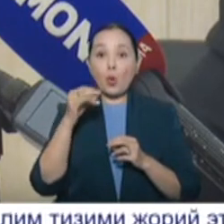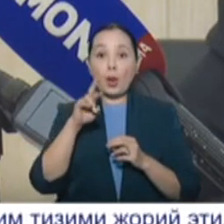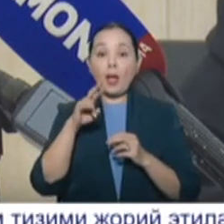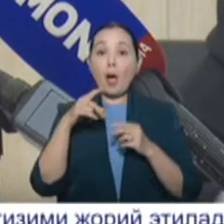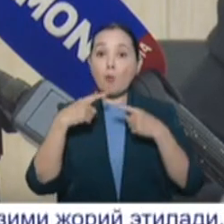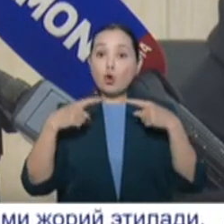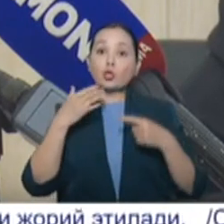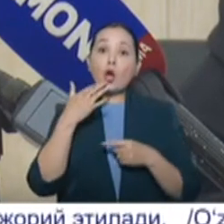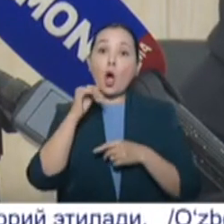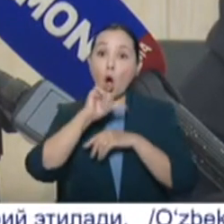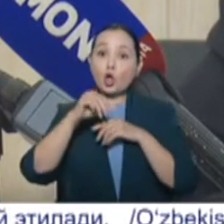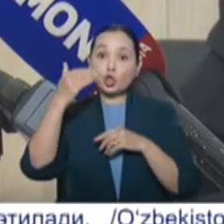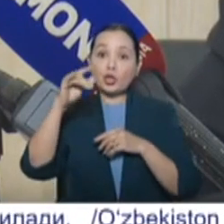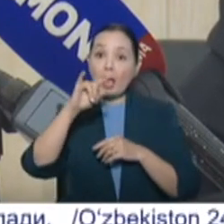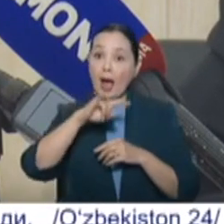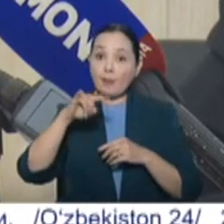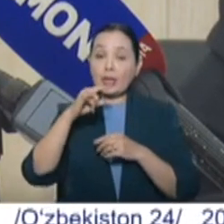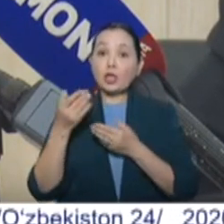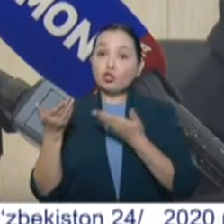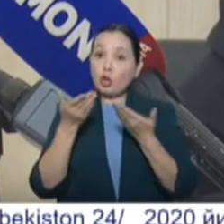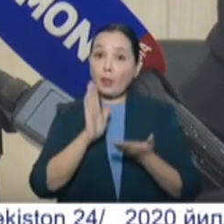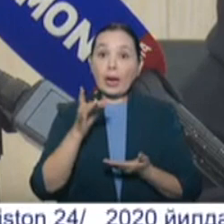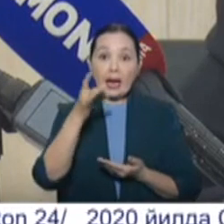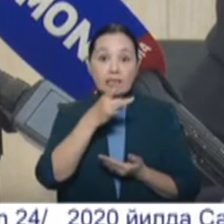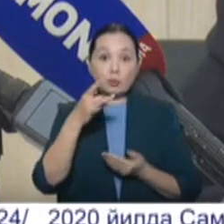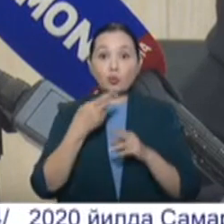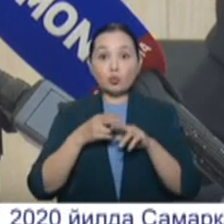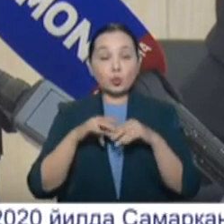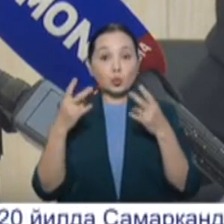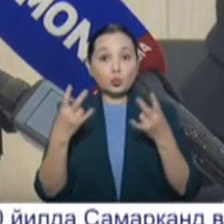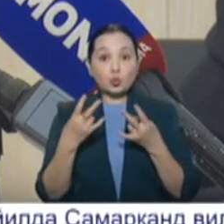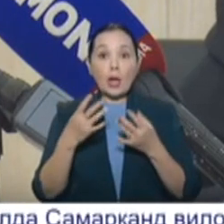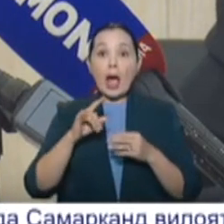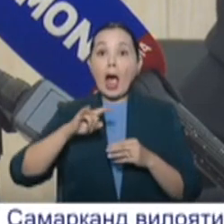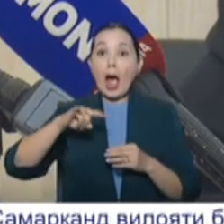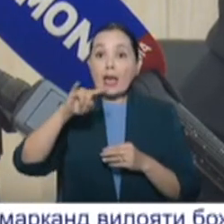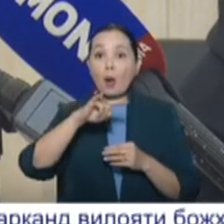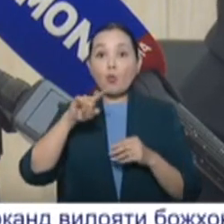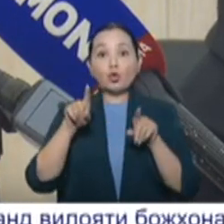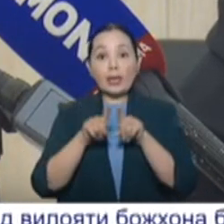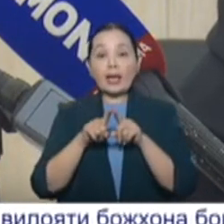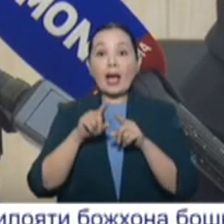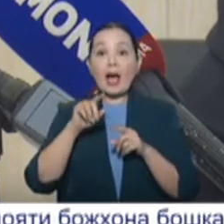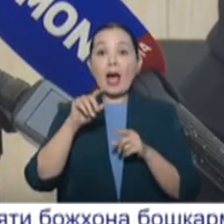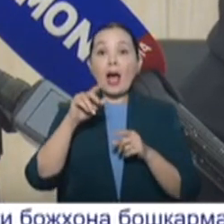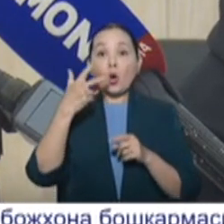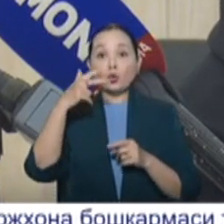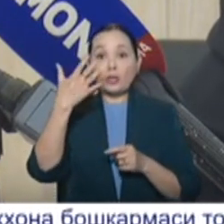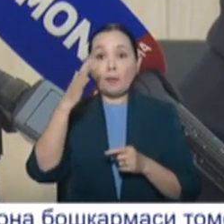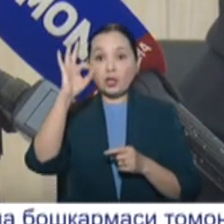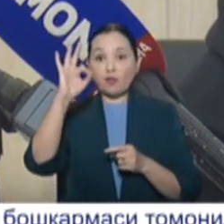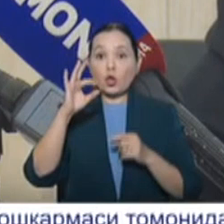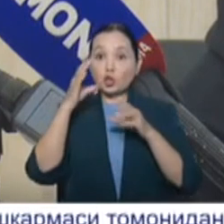boshqa xorijiy aviakompaniyalarni ham jalb qilyapmiz respublikaga. U uchun mana aeroportlarda ham tariflarni 35% ga